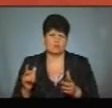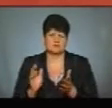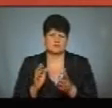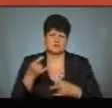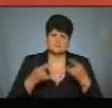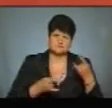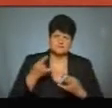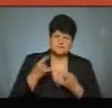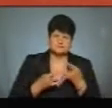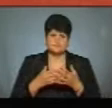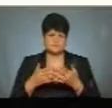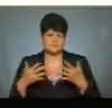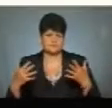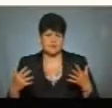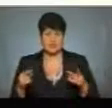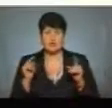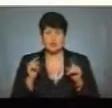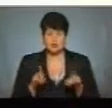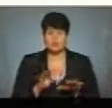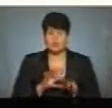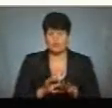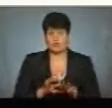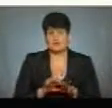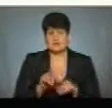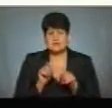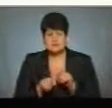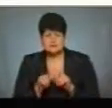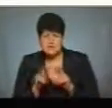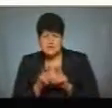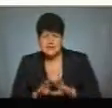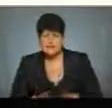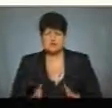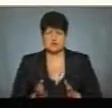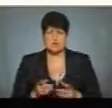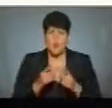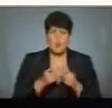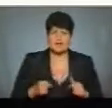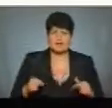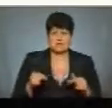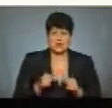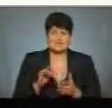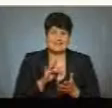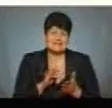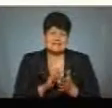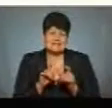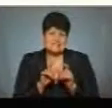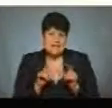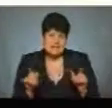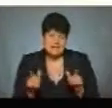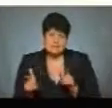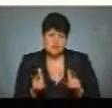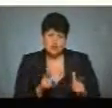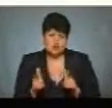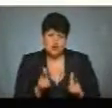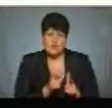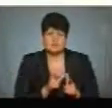засоби масової інформації. І, власне, замість того, щоб здійснювати якісь там певні дослідження, організовувати центри